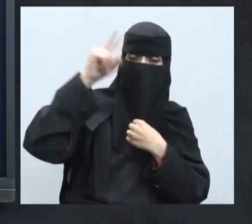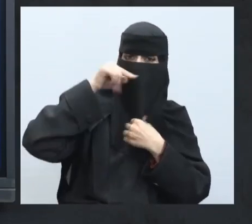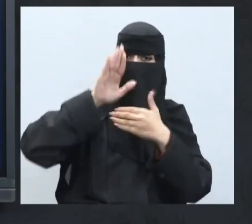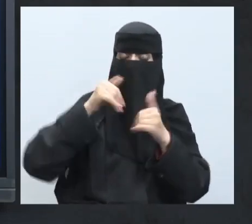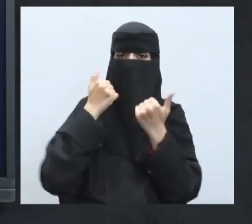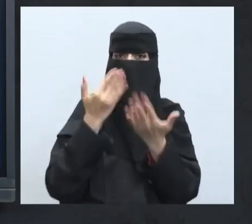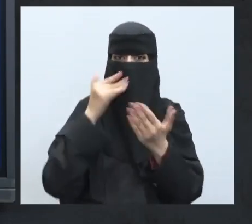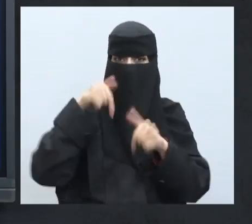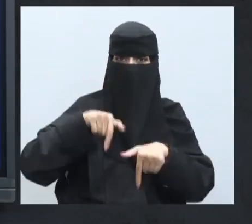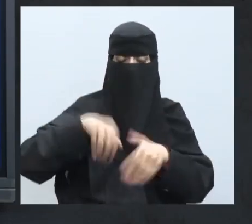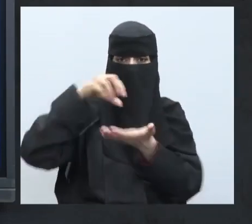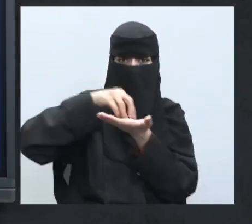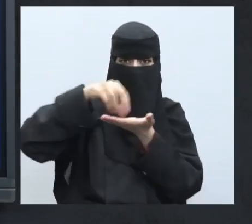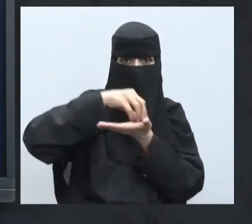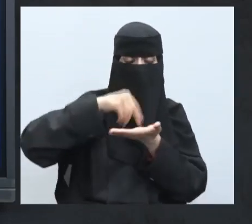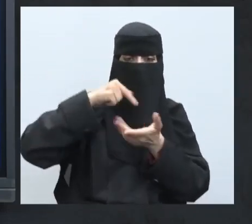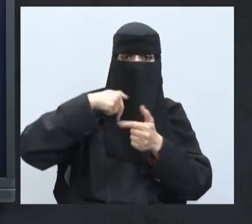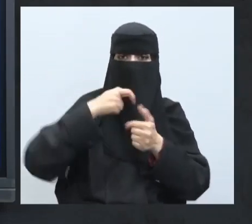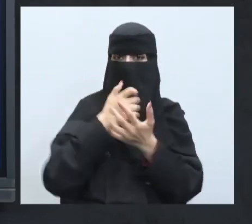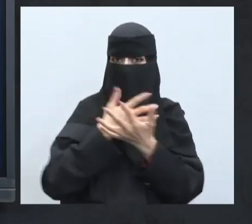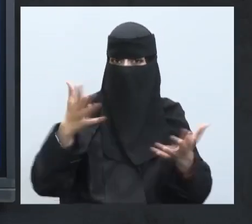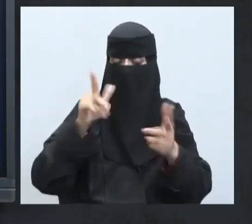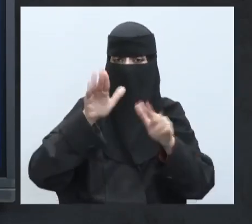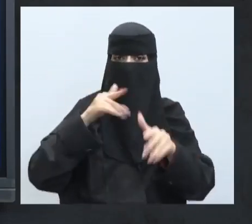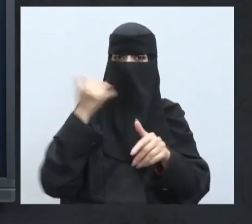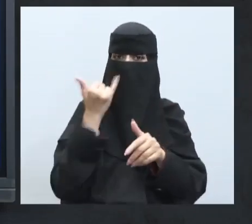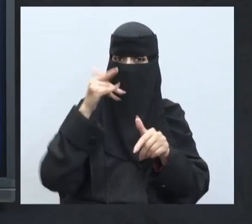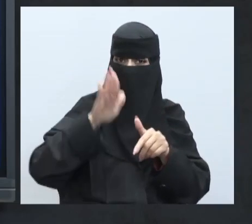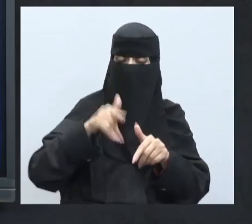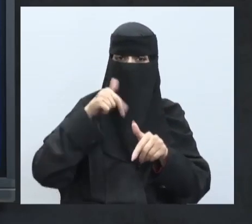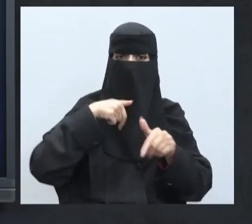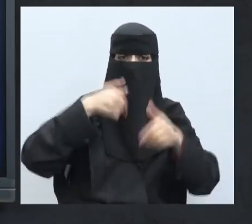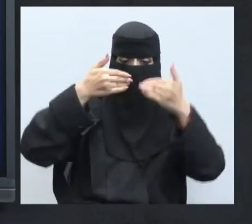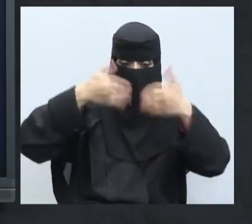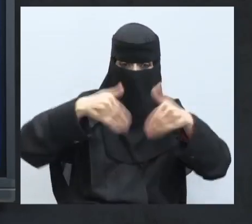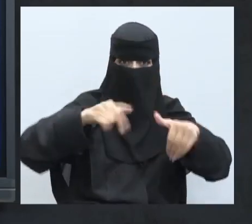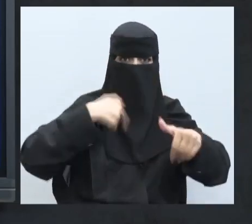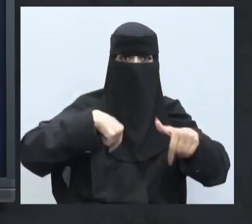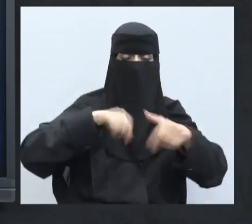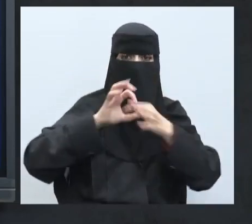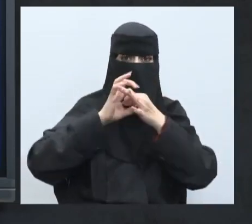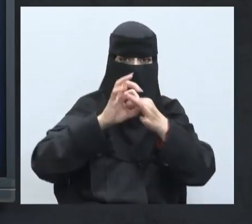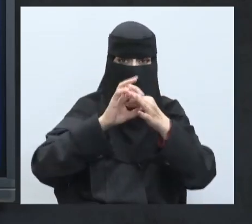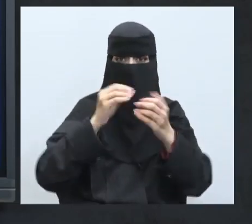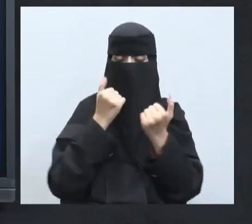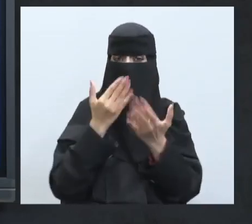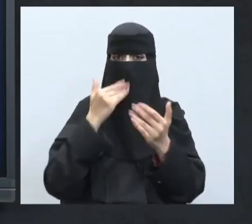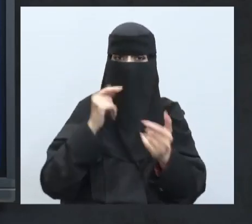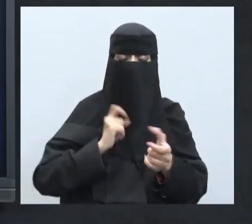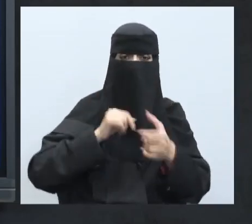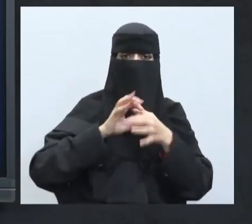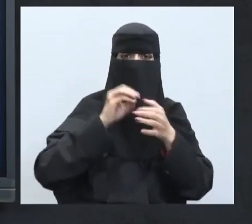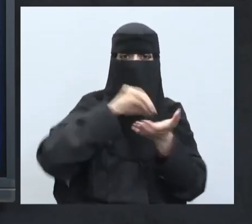لم توجد القنوات الكثيره وال والسهله ووجود عوائق في الاتصال مثلا عدم وجود وسيله